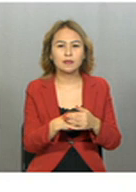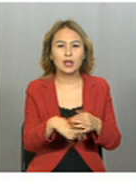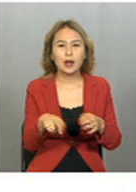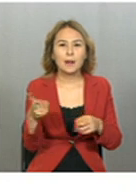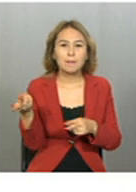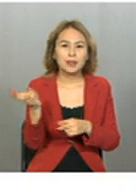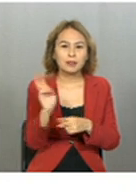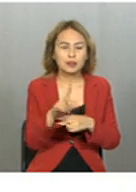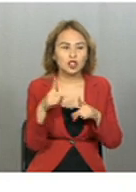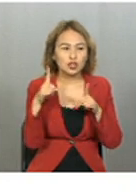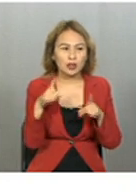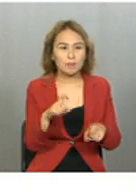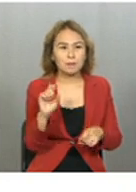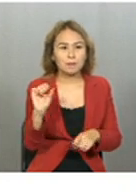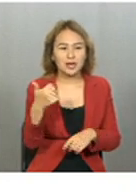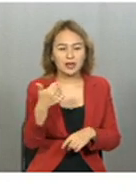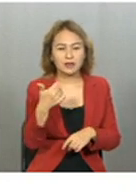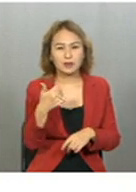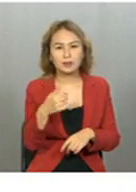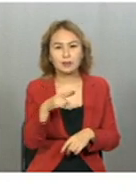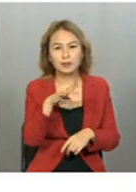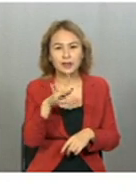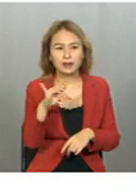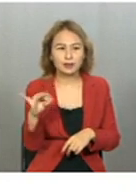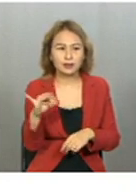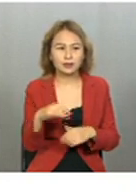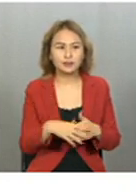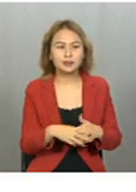Прибежал первым. Приставка «при».